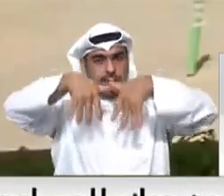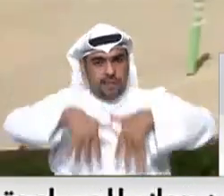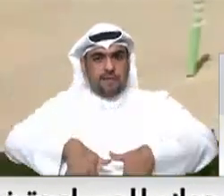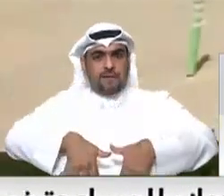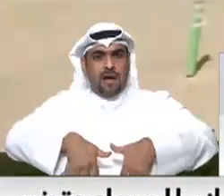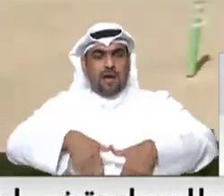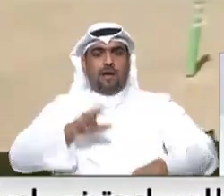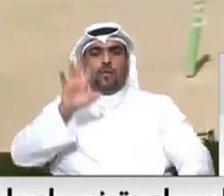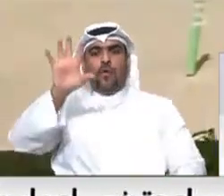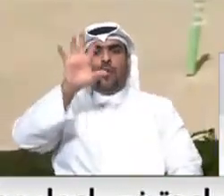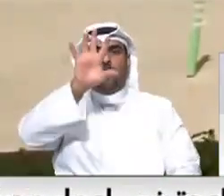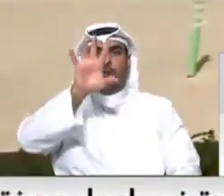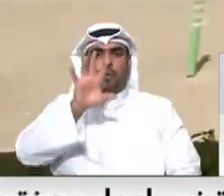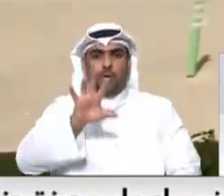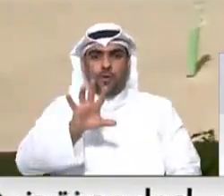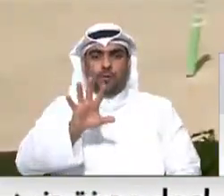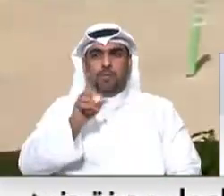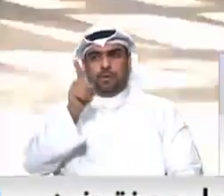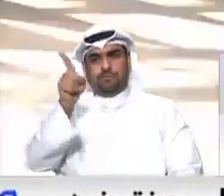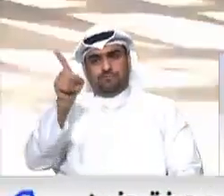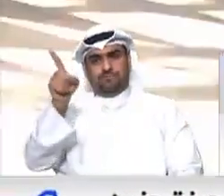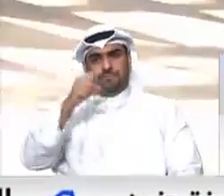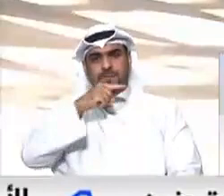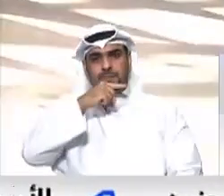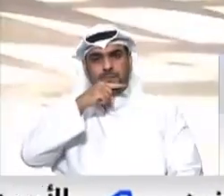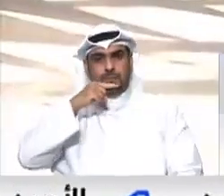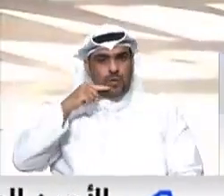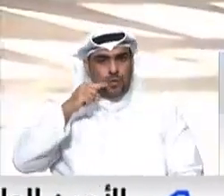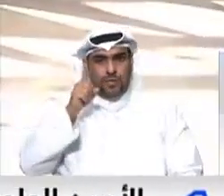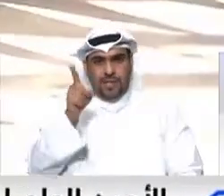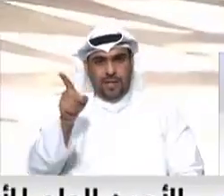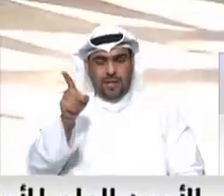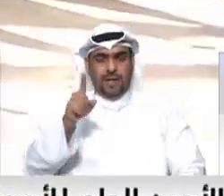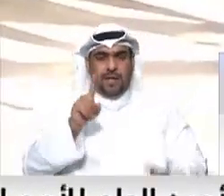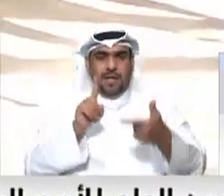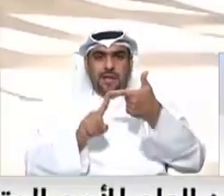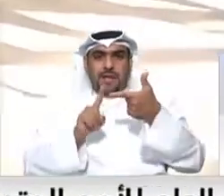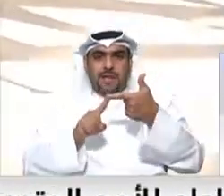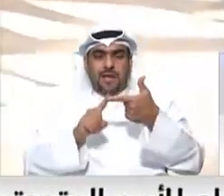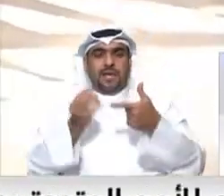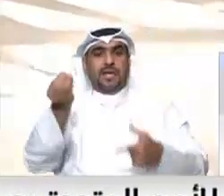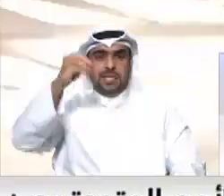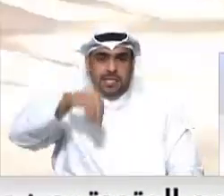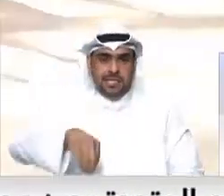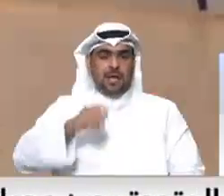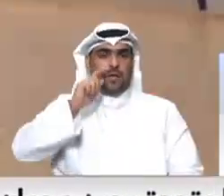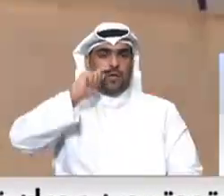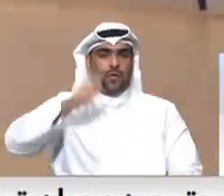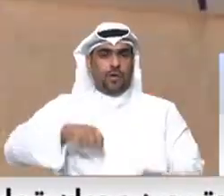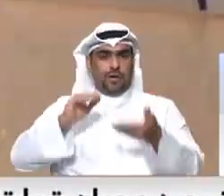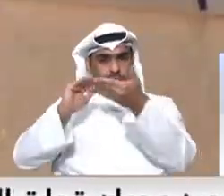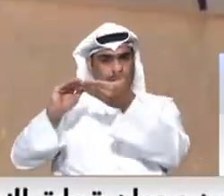عن أوروبا أمام التهديدات الناشئة وزيادة المساعدات العسكرية لأوكرانيا.